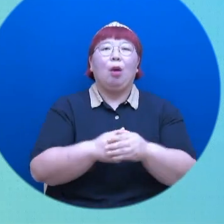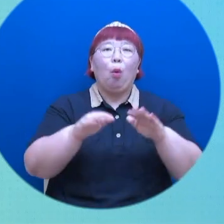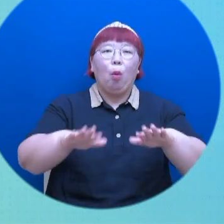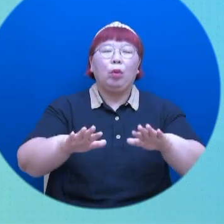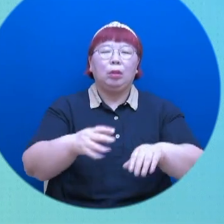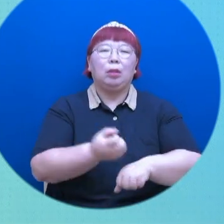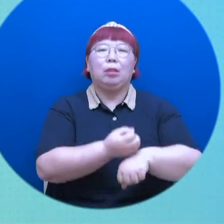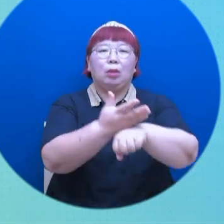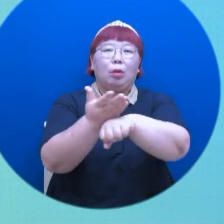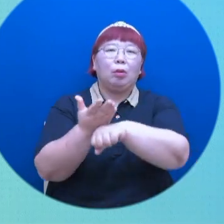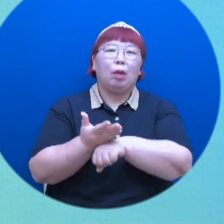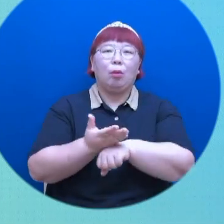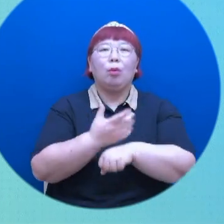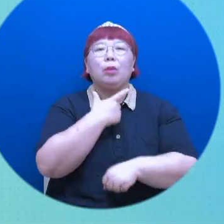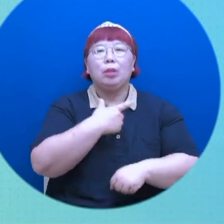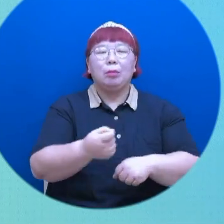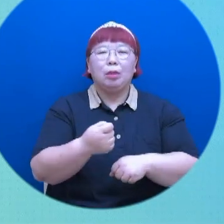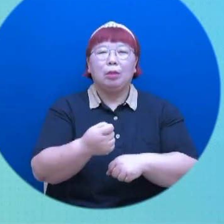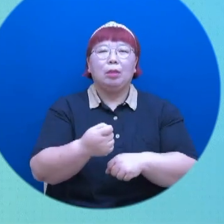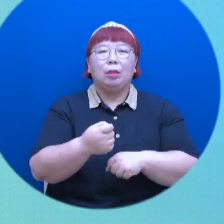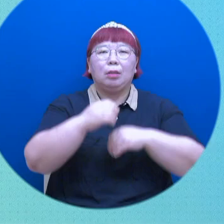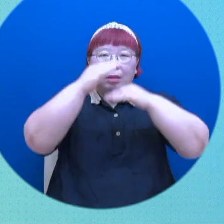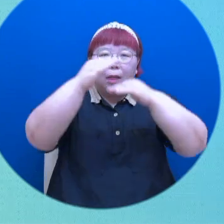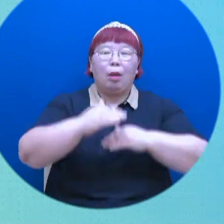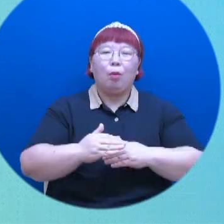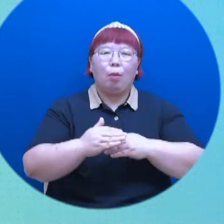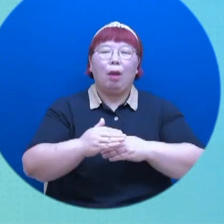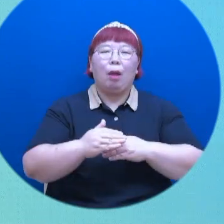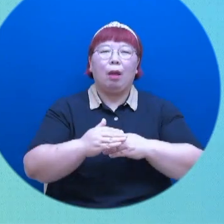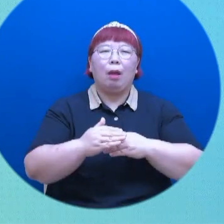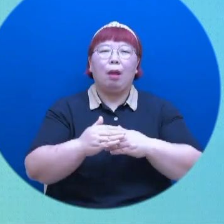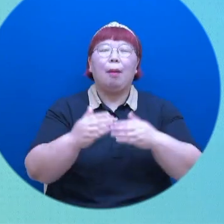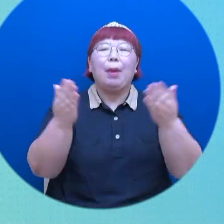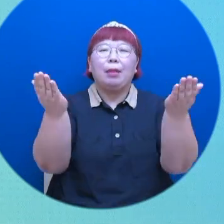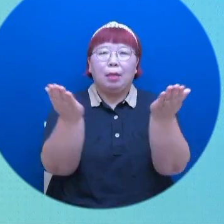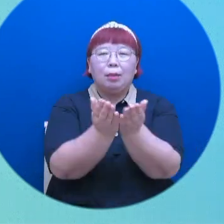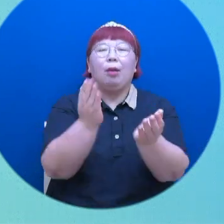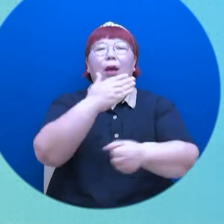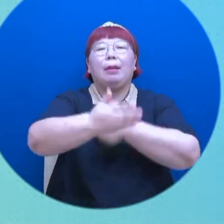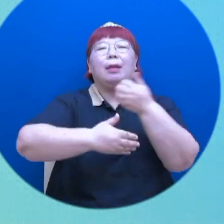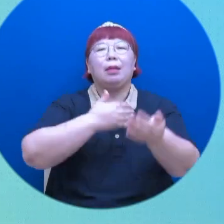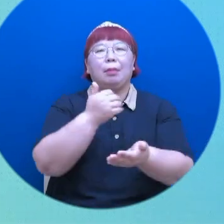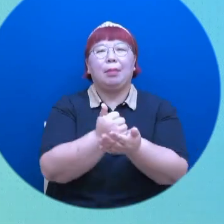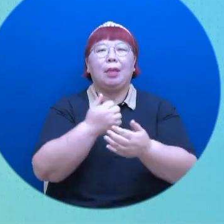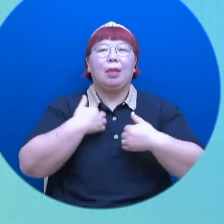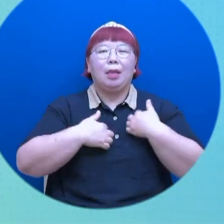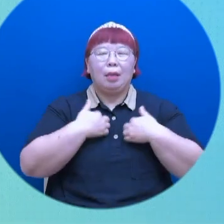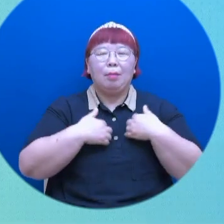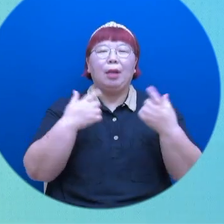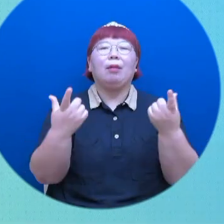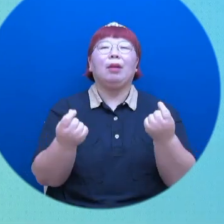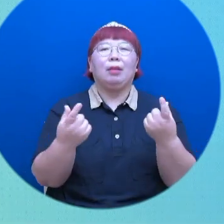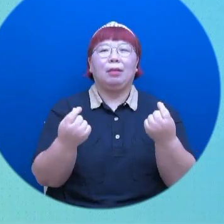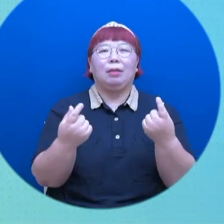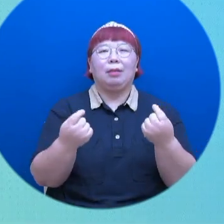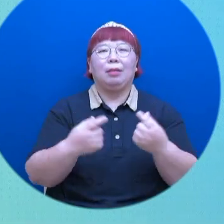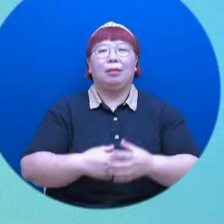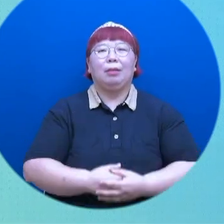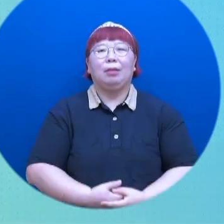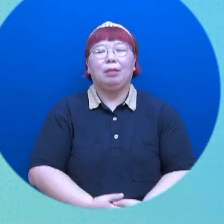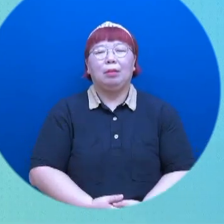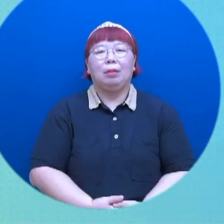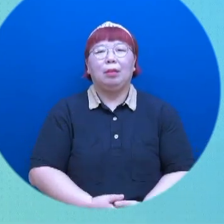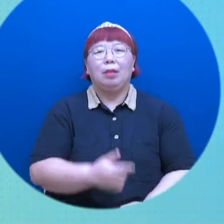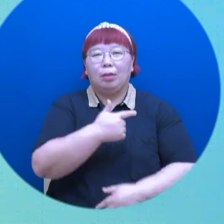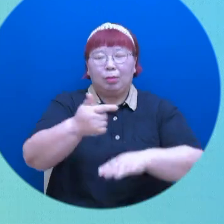하는 메시지와 또 하나가 되어서 더 하나님께서 기뻐하지 않으실까라는 생각을 하게 됩니다.